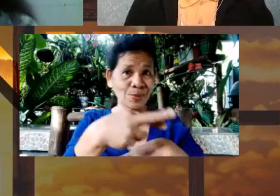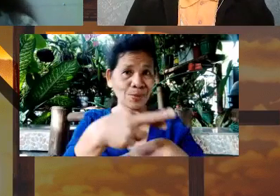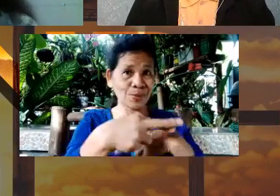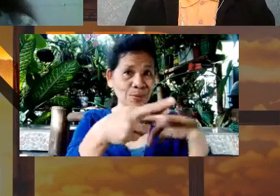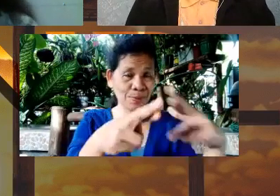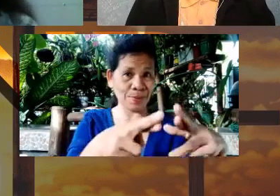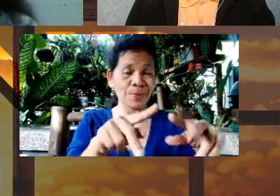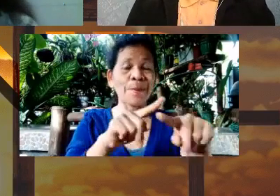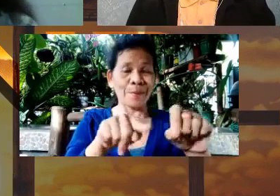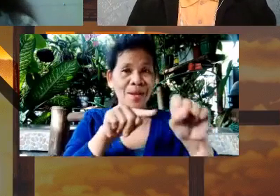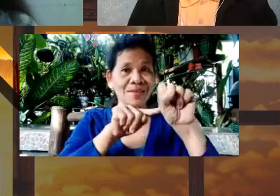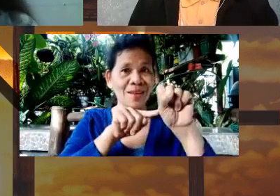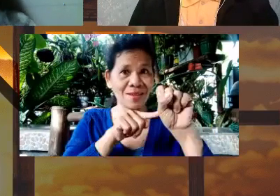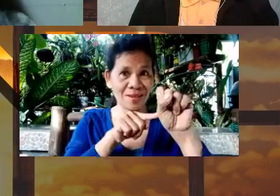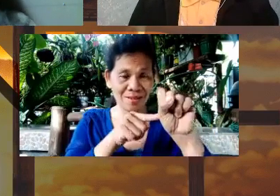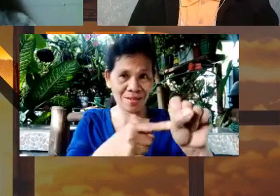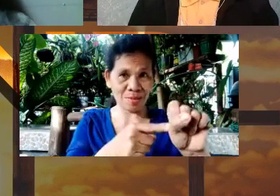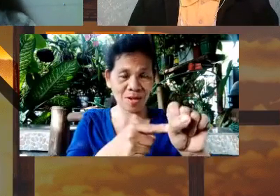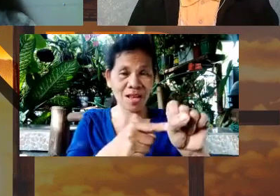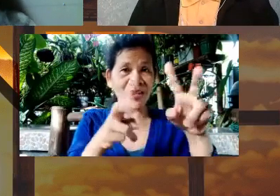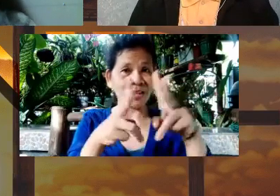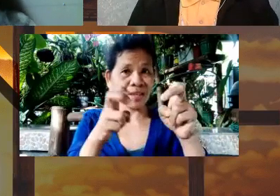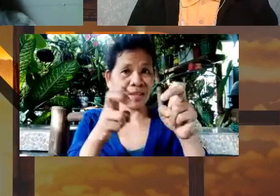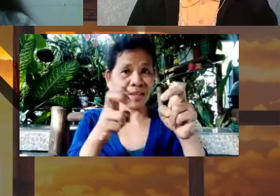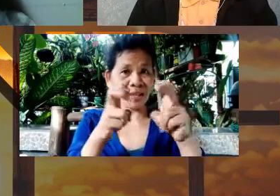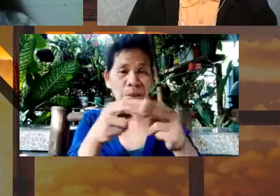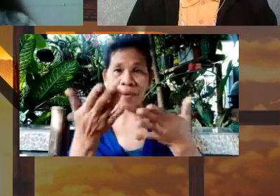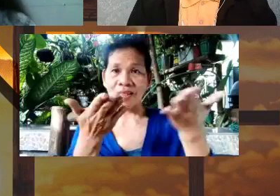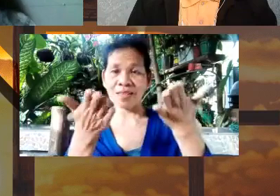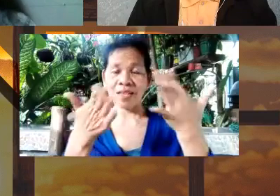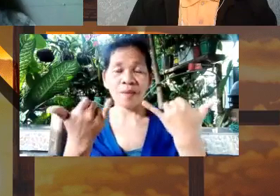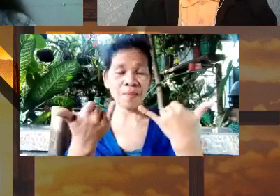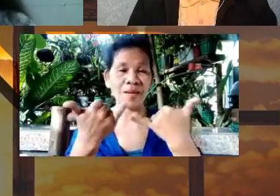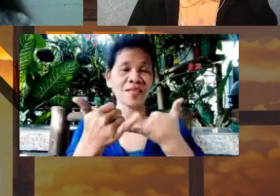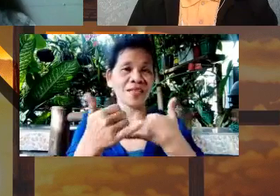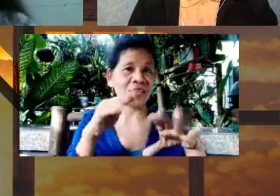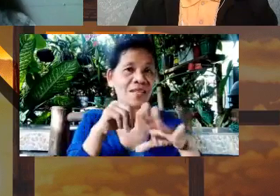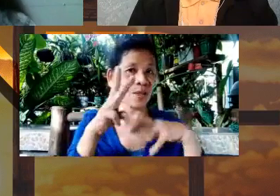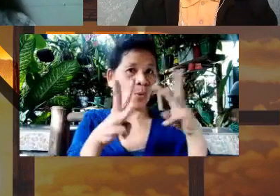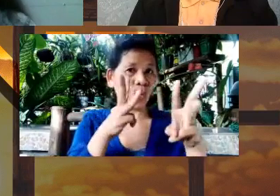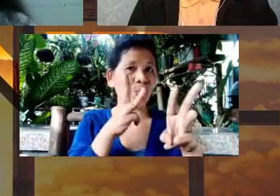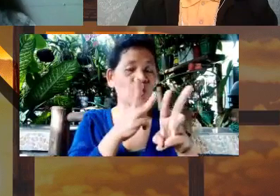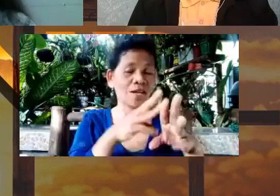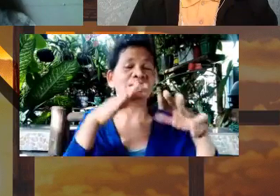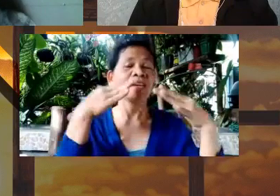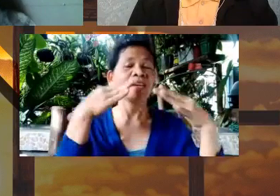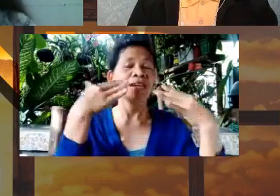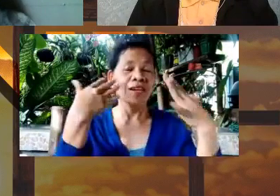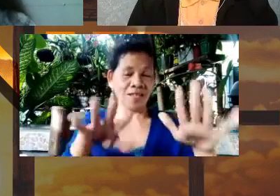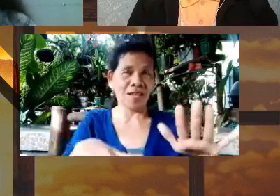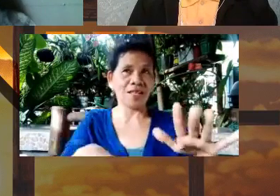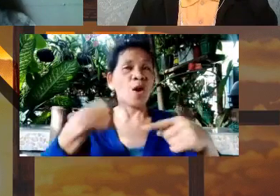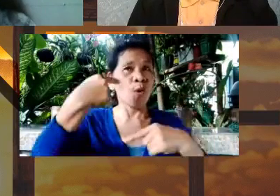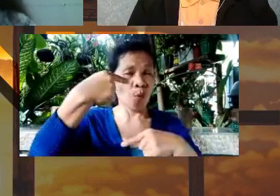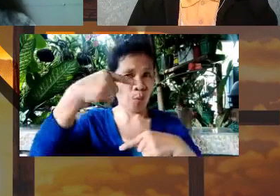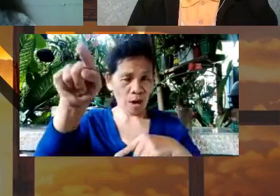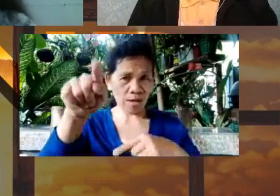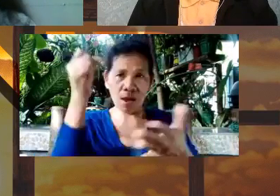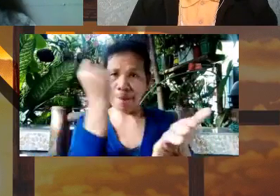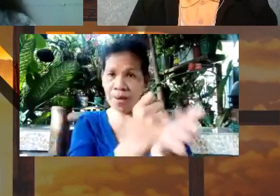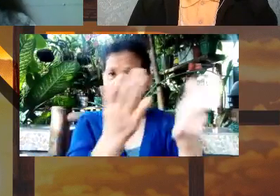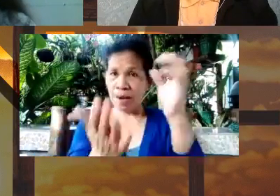lupa, paglilingkod na po yun, maging doon siya ipako sa krus, katuparan po yun na siya po yung kordero na